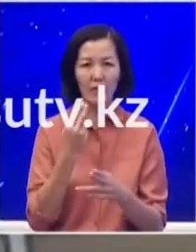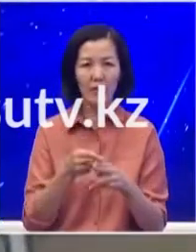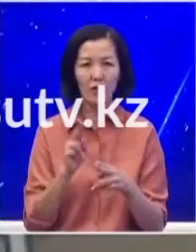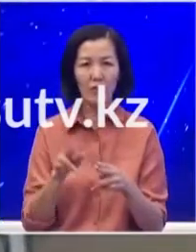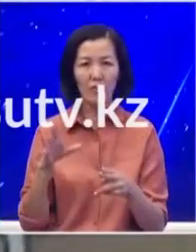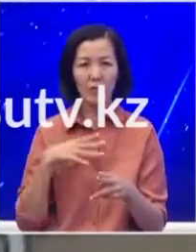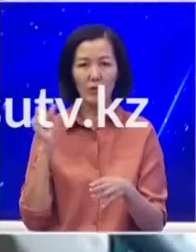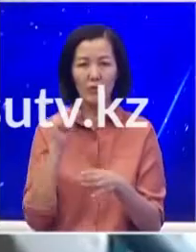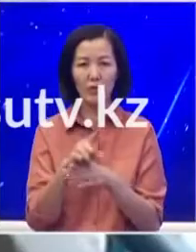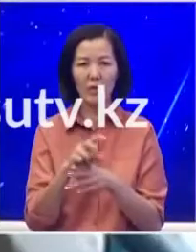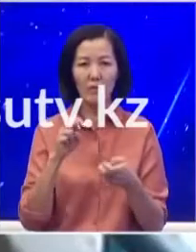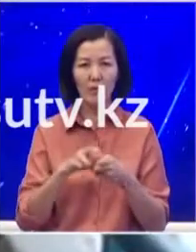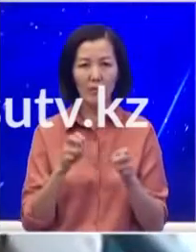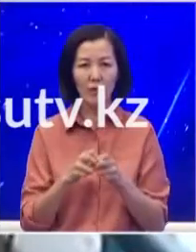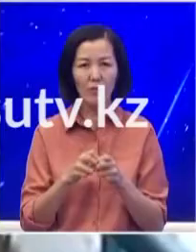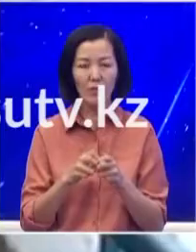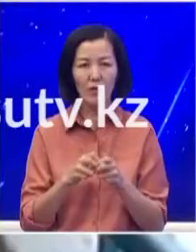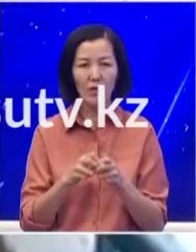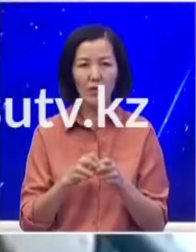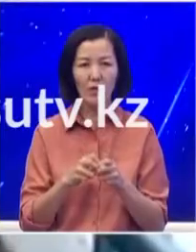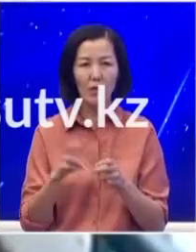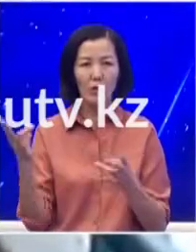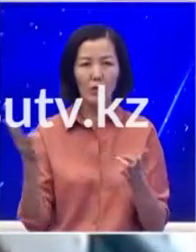которому было поручено устранить проблему путем дезинфекции.